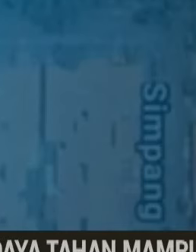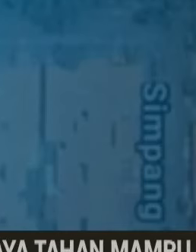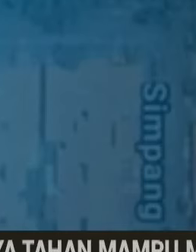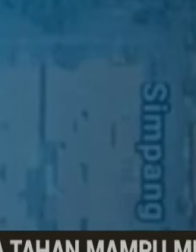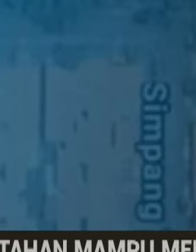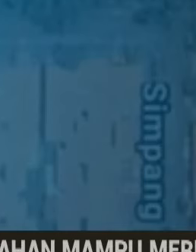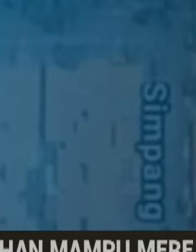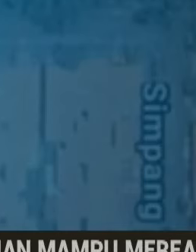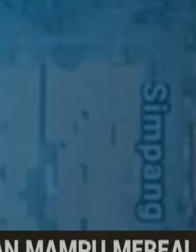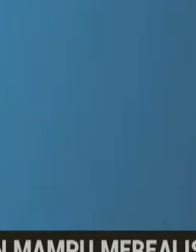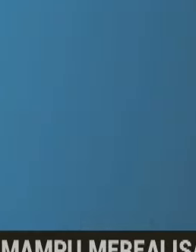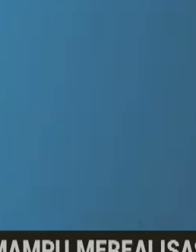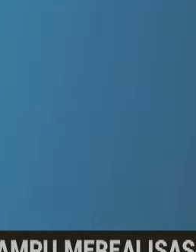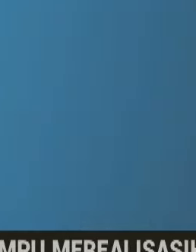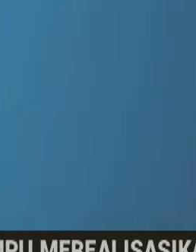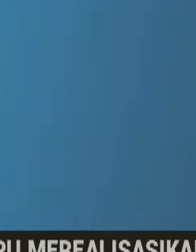tersebut.